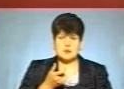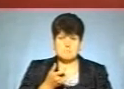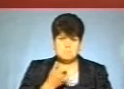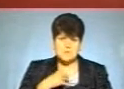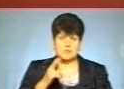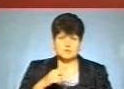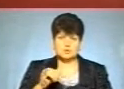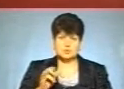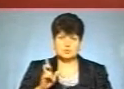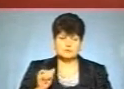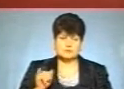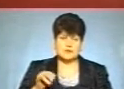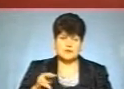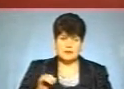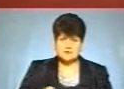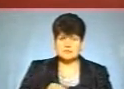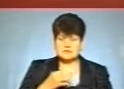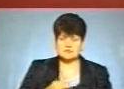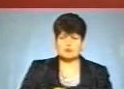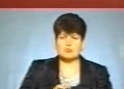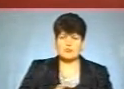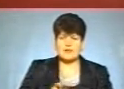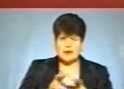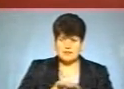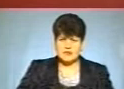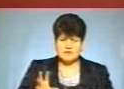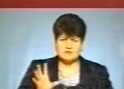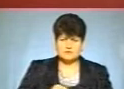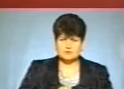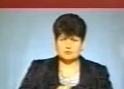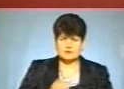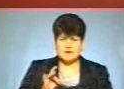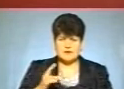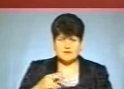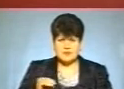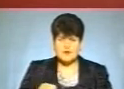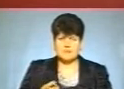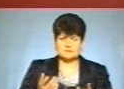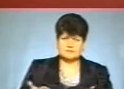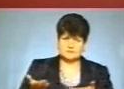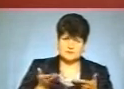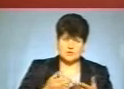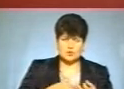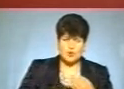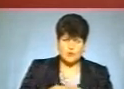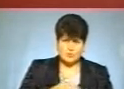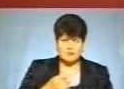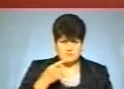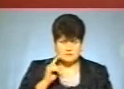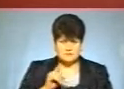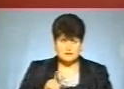провели аналіз усіх функцій РДА, також залучили до обговорення співробітників ОДА та РДА. Чи відомо вам,